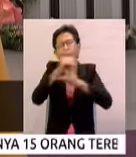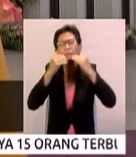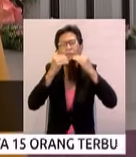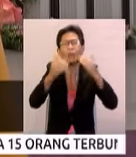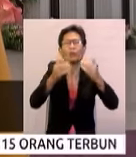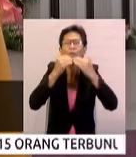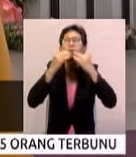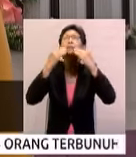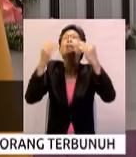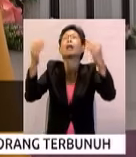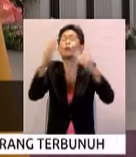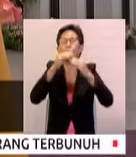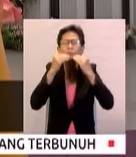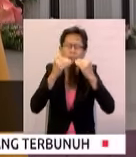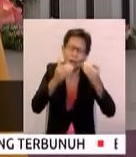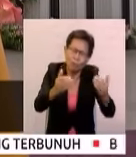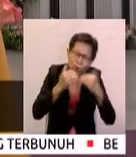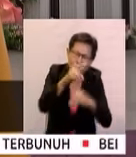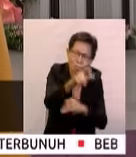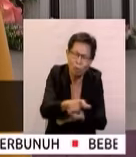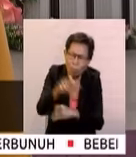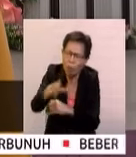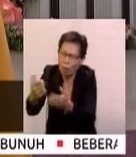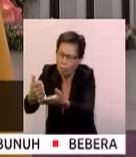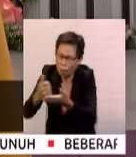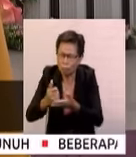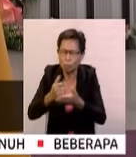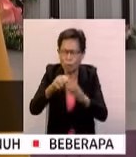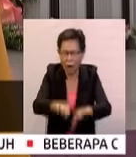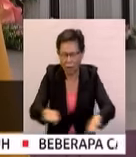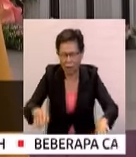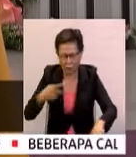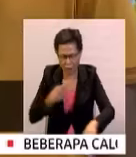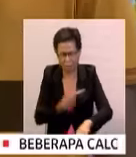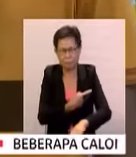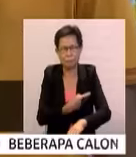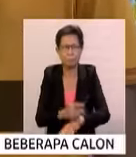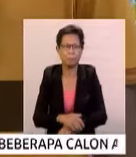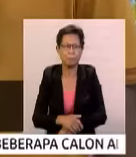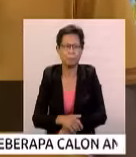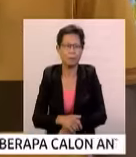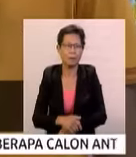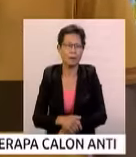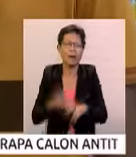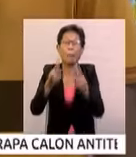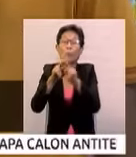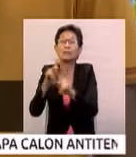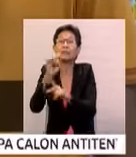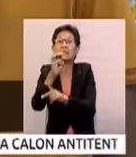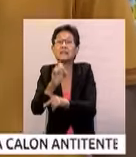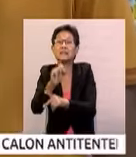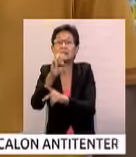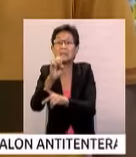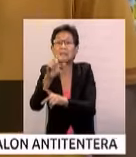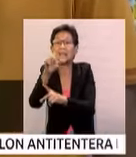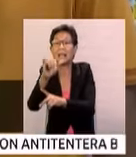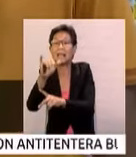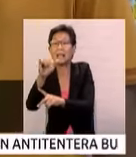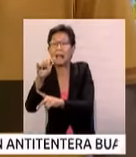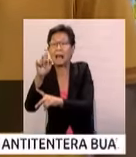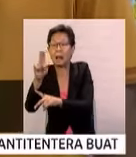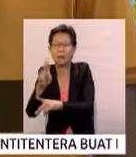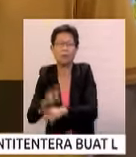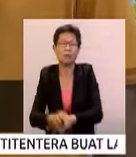kasih kepada pihak yang membantu anak-anak Kampung Seliau. Alhamdulillah lah, dengan